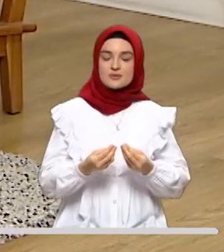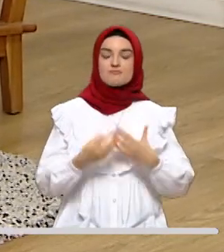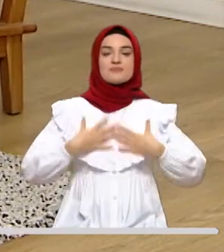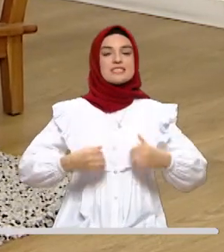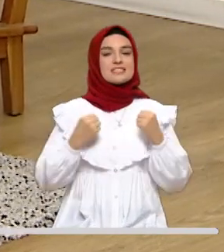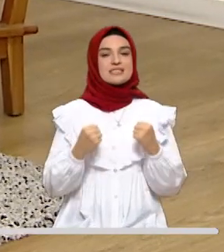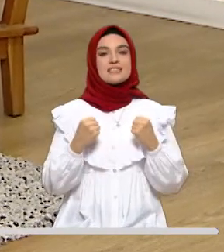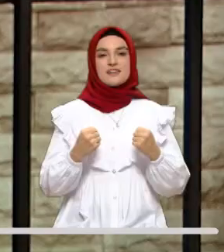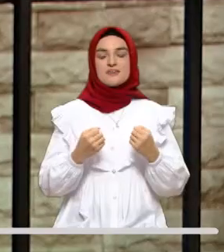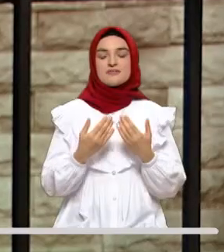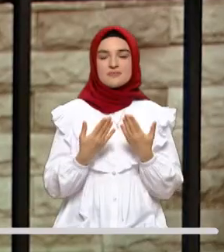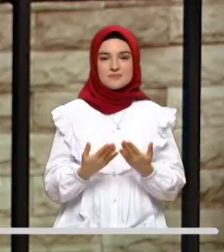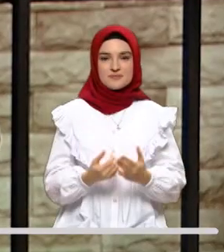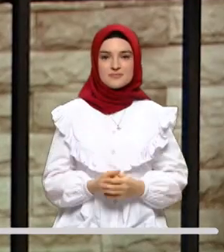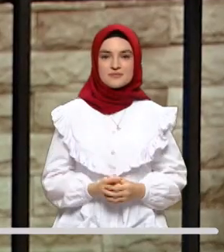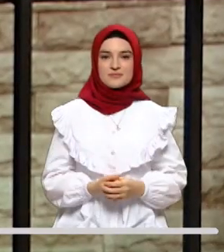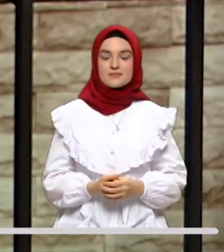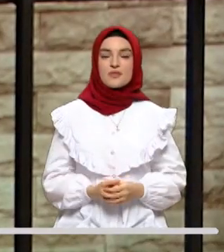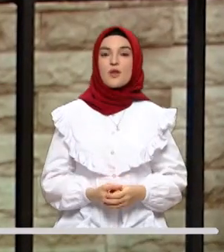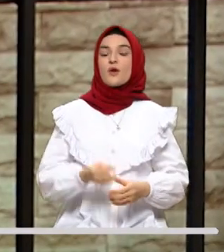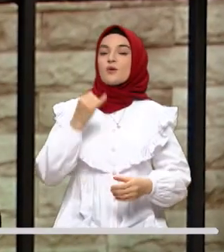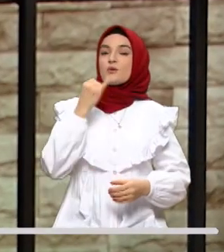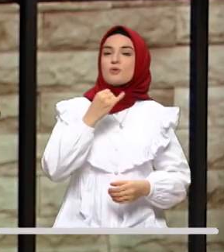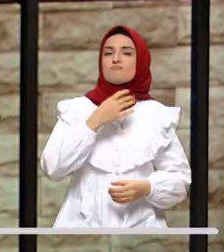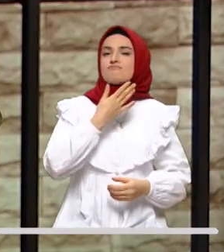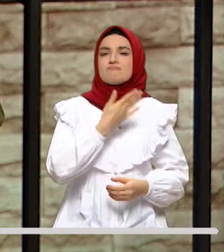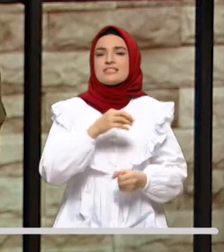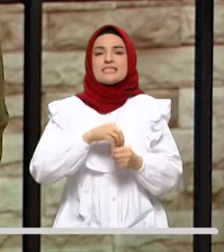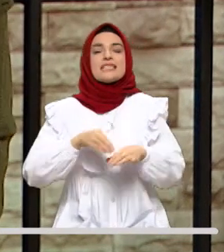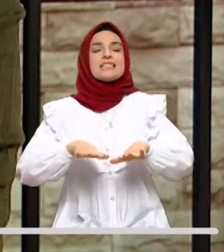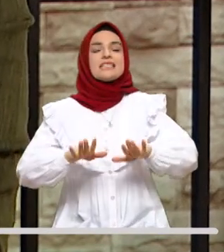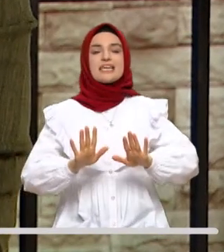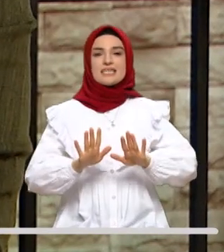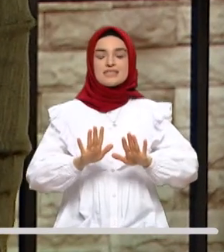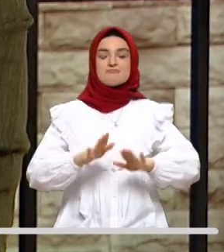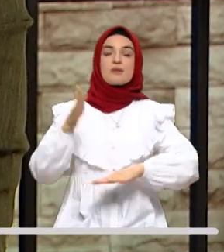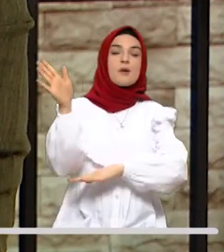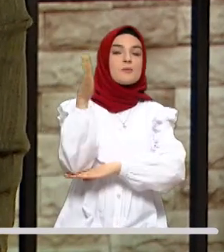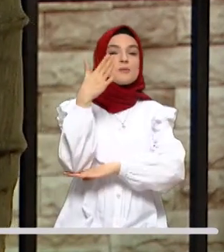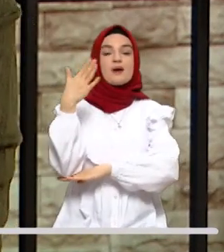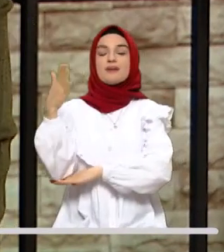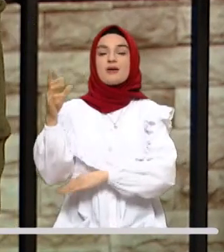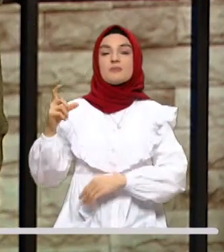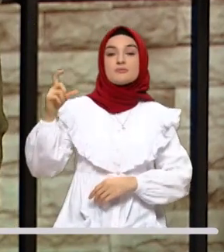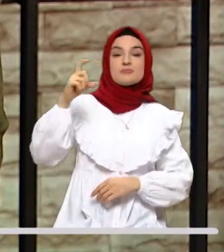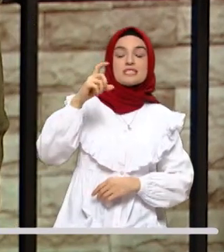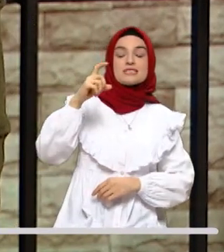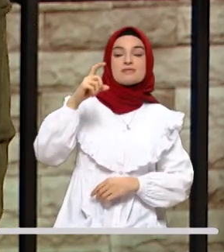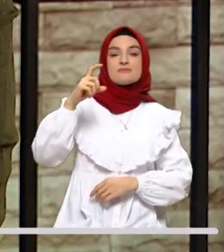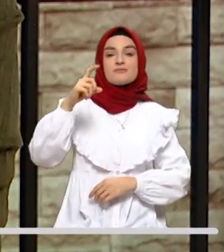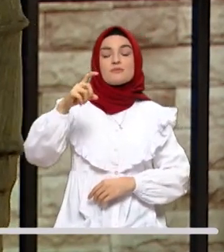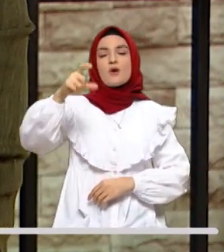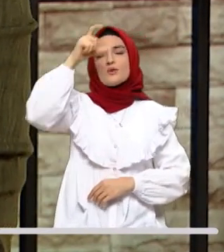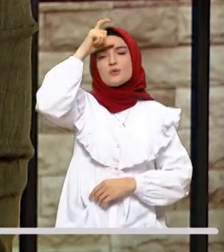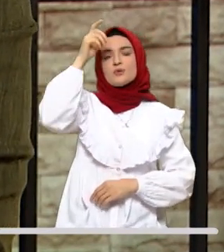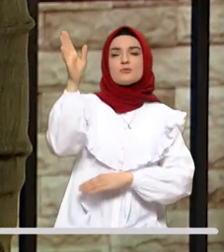ve afiyet içerisindeyiz. Küfür ve delalet içerisinde değiliz. Ne kadar bayrağımız, şanlı Türk bayrağımız